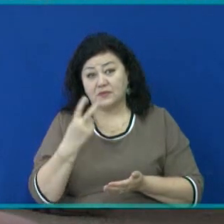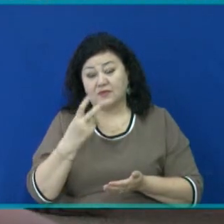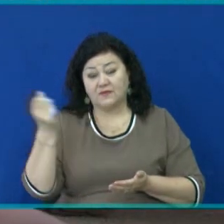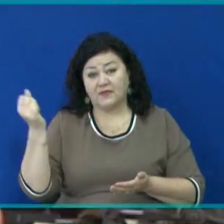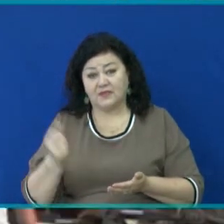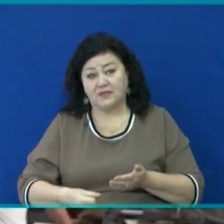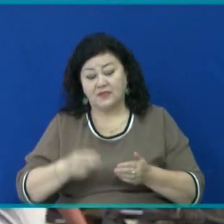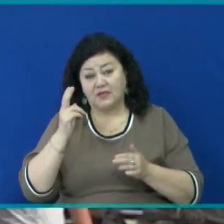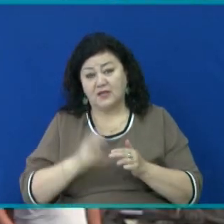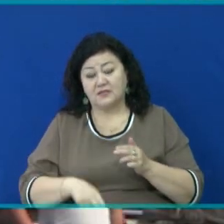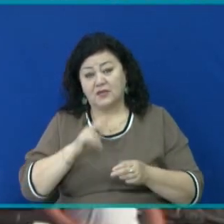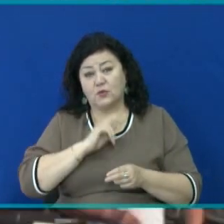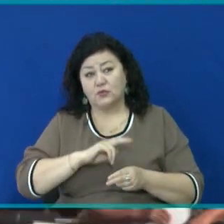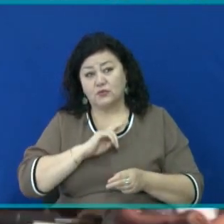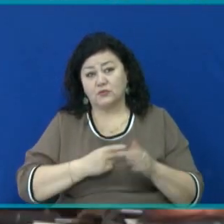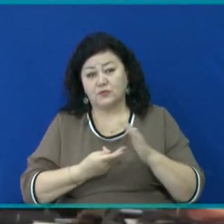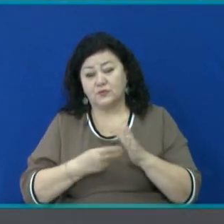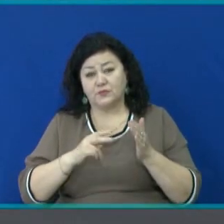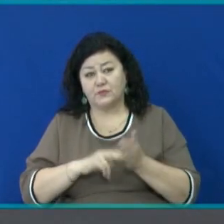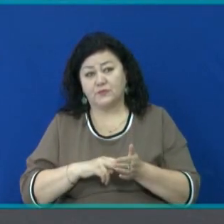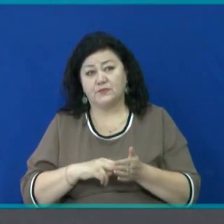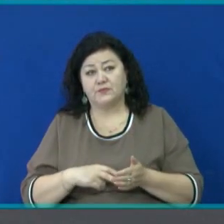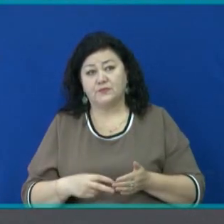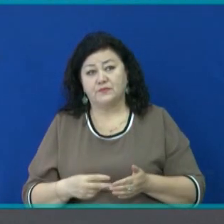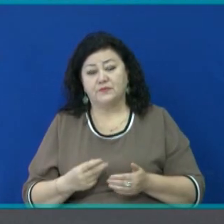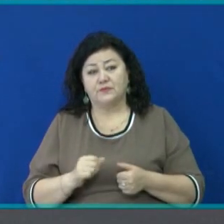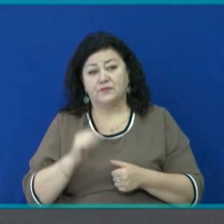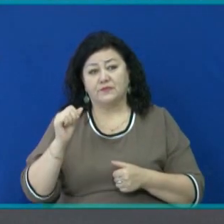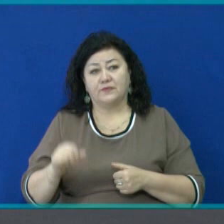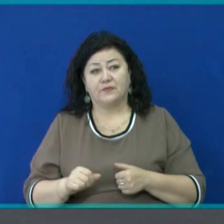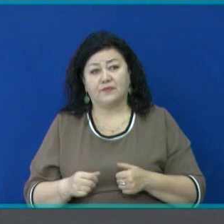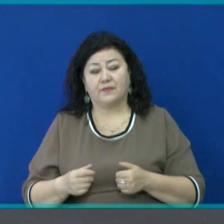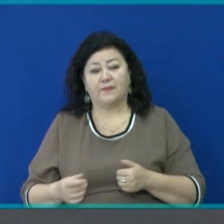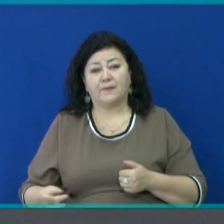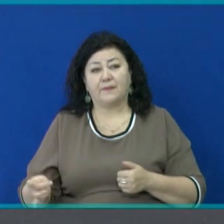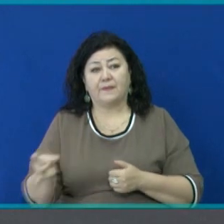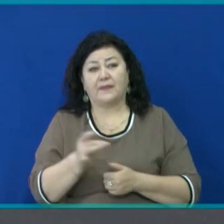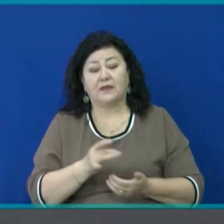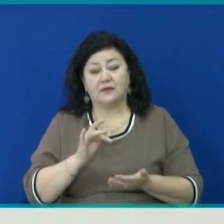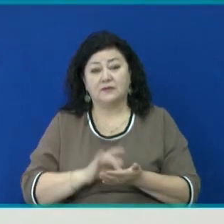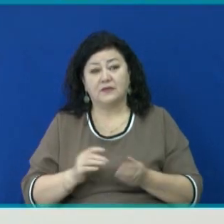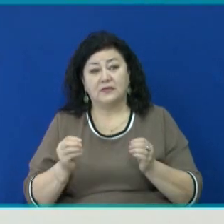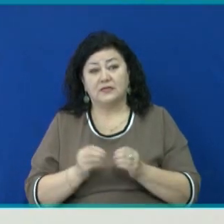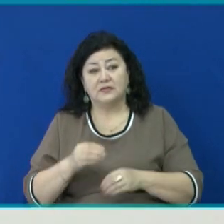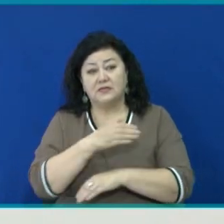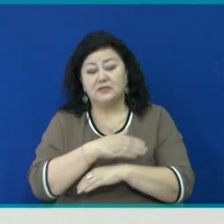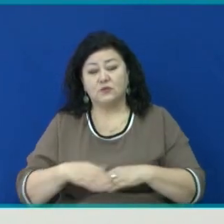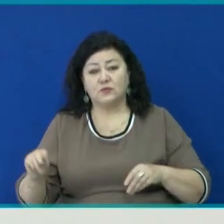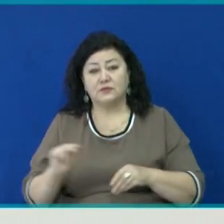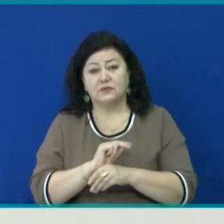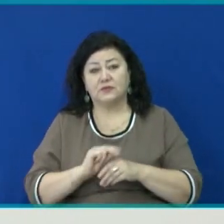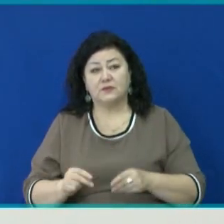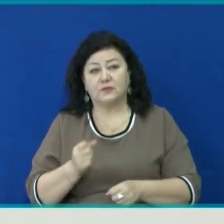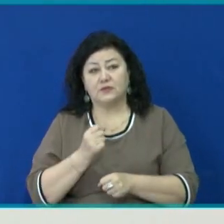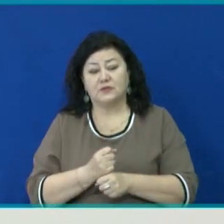ішінде жұмысты аяқтаймыз деп жоспарлап отырмыз. Бұдан бөлек аудан ішіндегі 10 көше биыл жөндеуден өткен екен. Аудан әкімі сұхбат